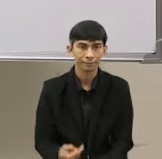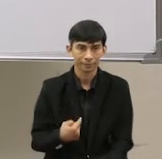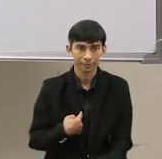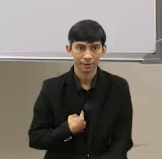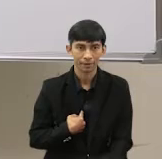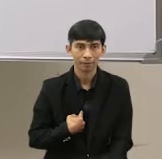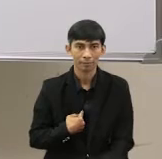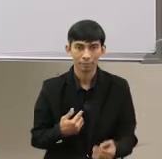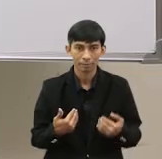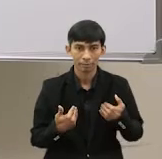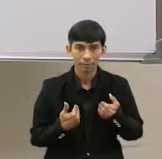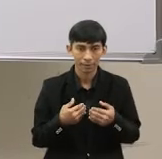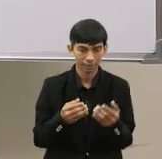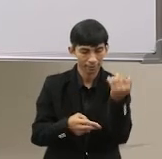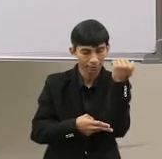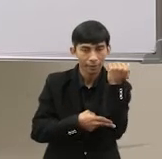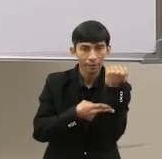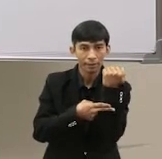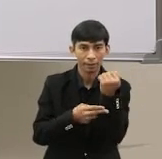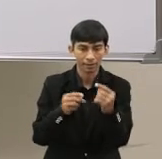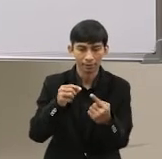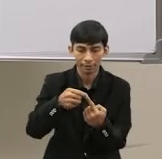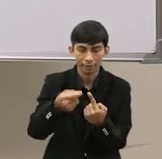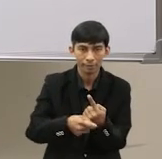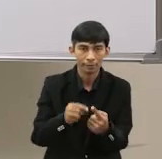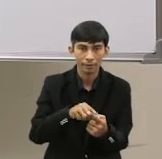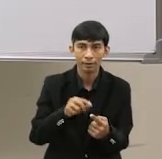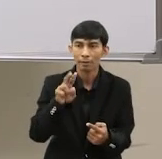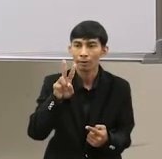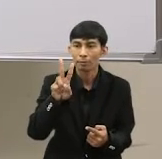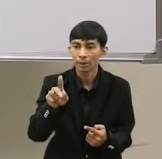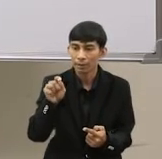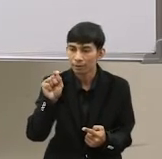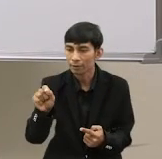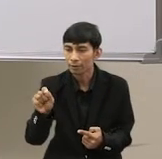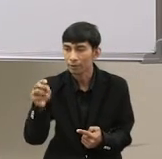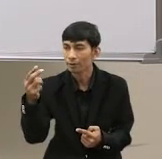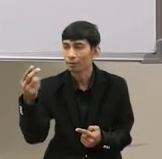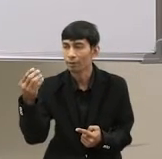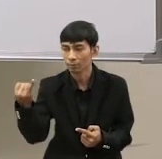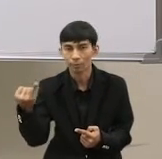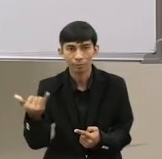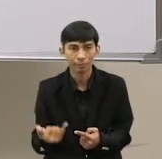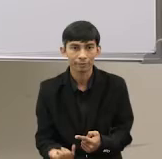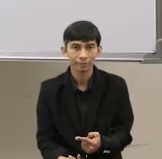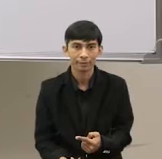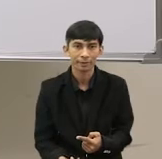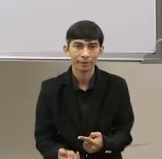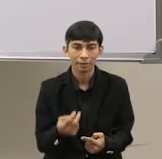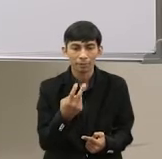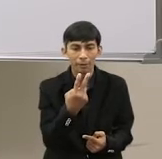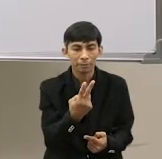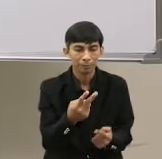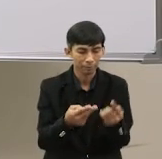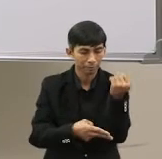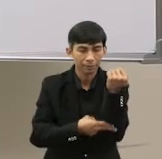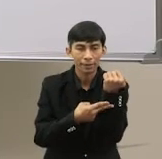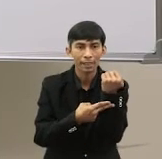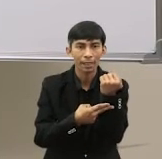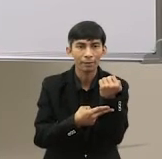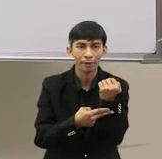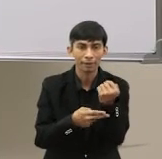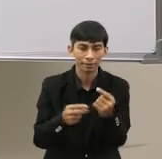chê pi chạy vào mùi chẳng miền đây tha đam chê nó miền pi đau ấm hay à môi thịt mà cả nặn tai kia đam chẳng đây